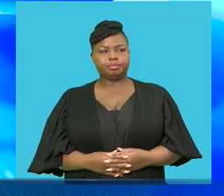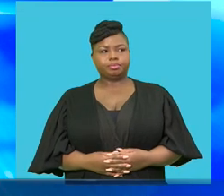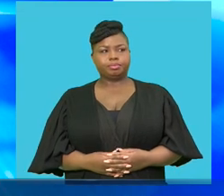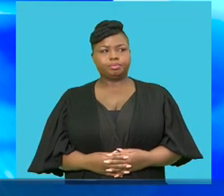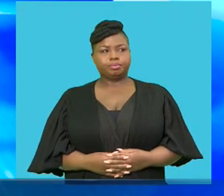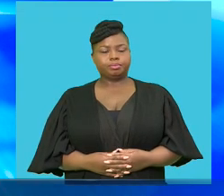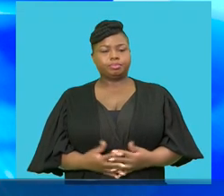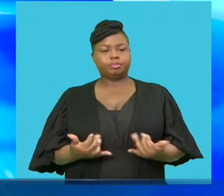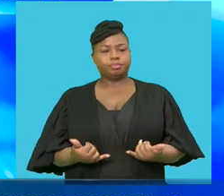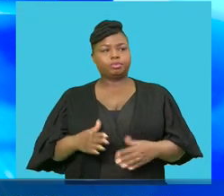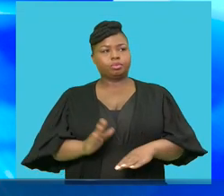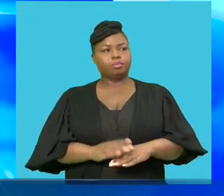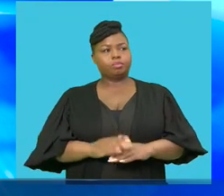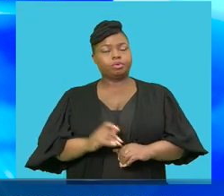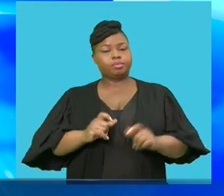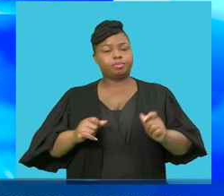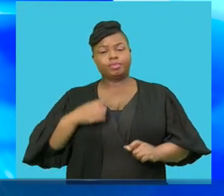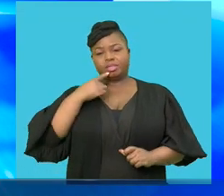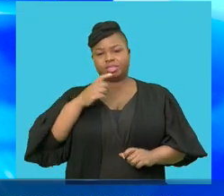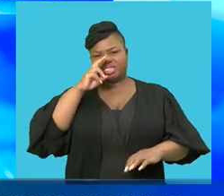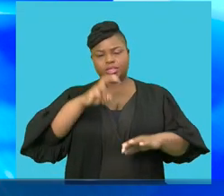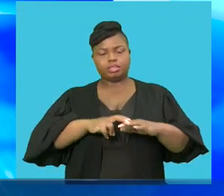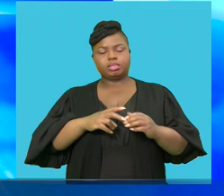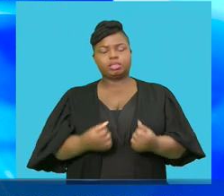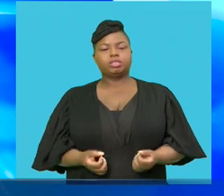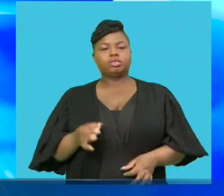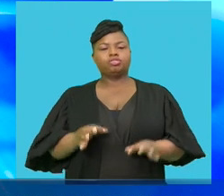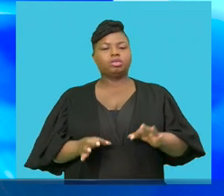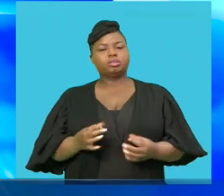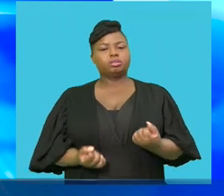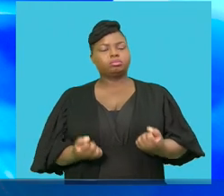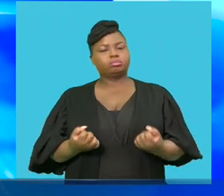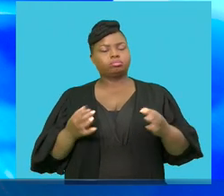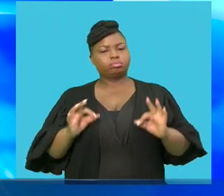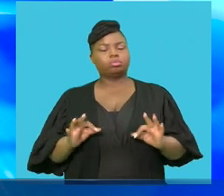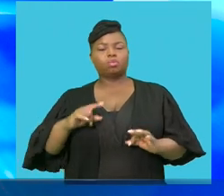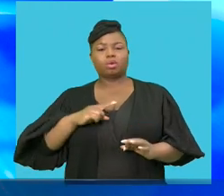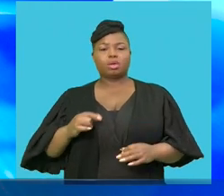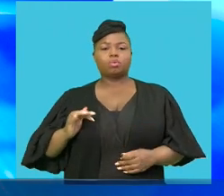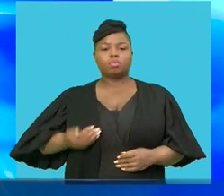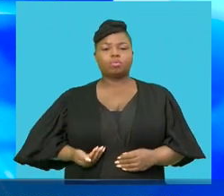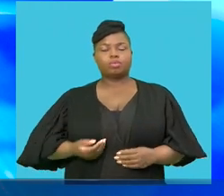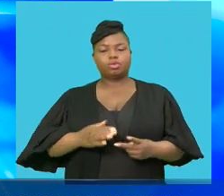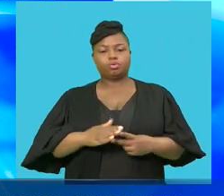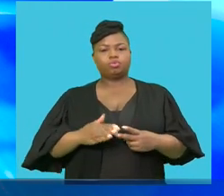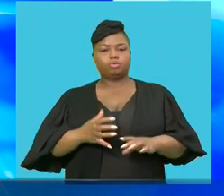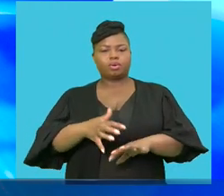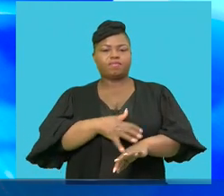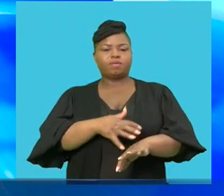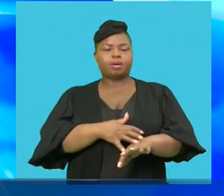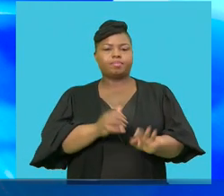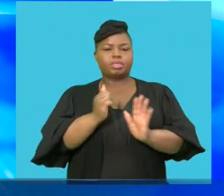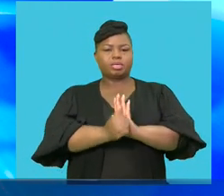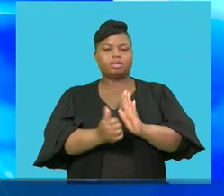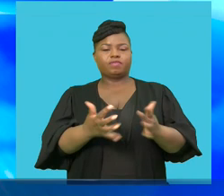wira kwenu ikwello lokwa wenzuwe ubula ngisa kubdown bere chini arabine ababula wengo kwenye nosini fama s